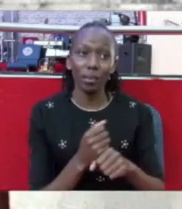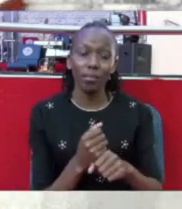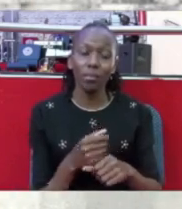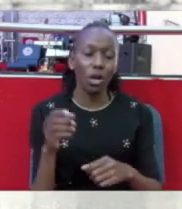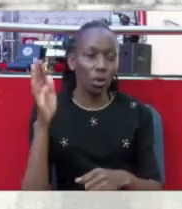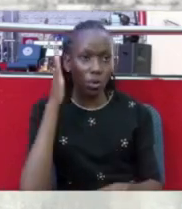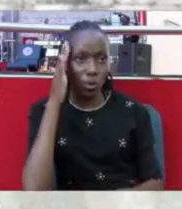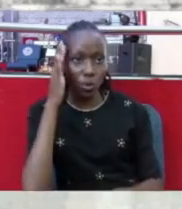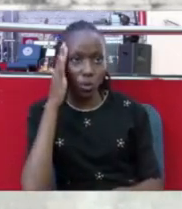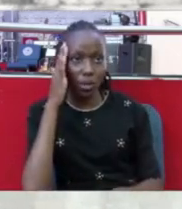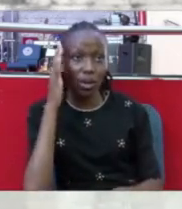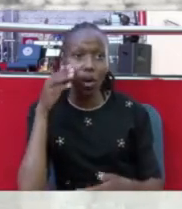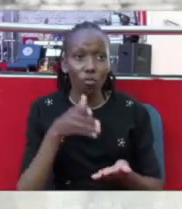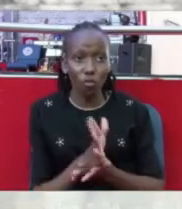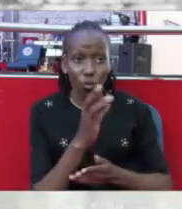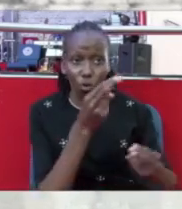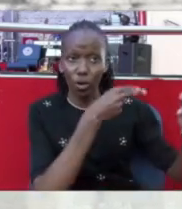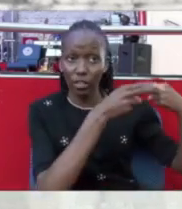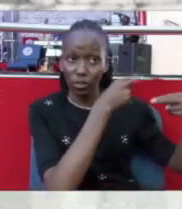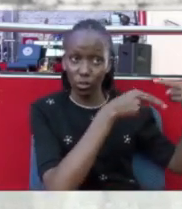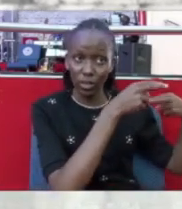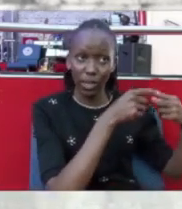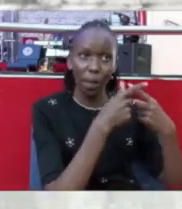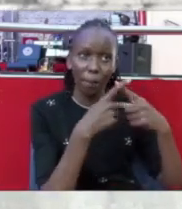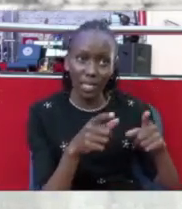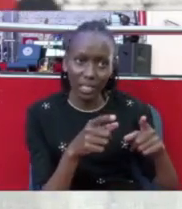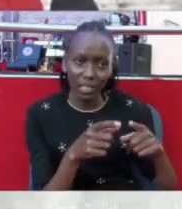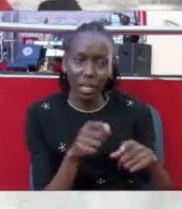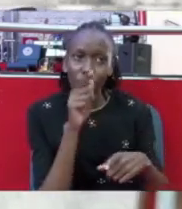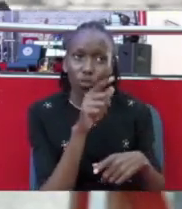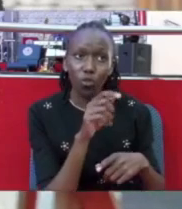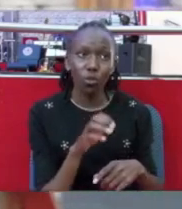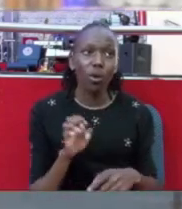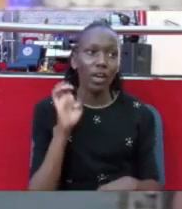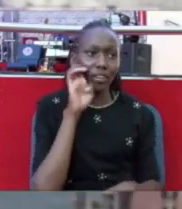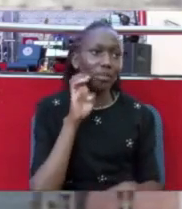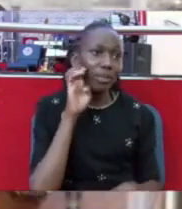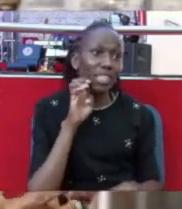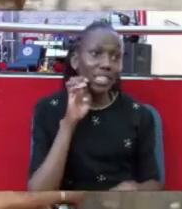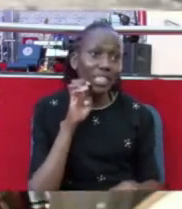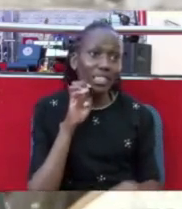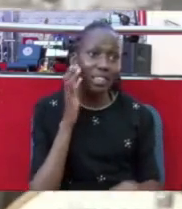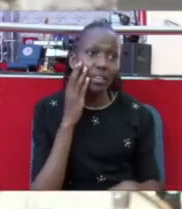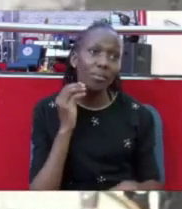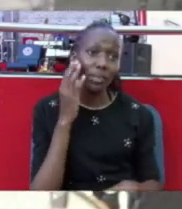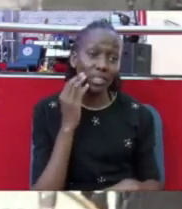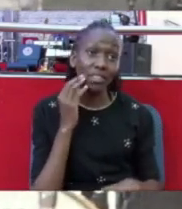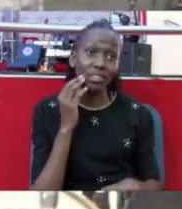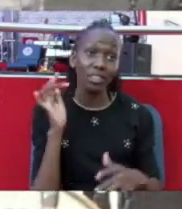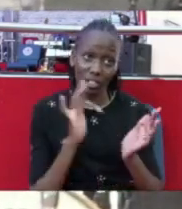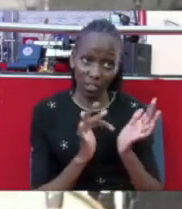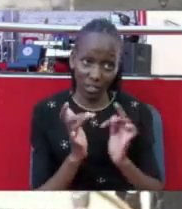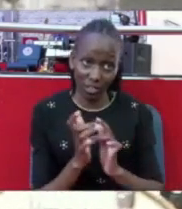ajulikane tu kwa kihistoria. But unless you experience him, lakini usipokuwa na uhusiano, and change and transform your life,